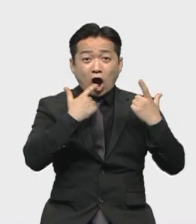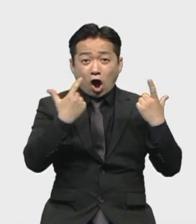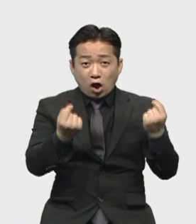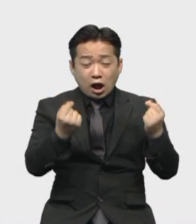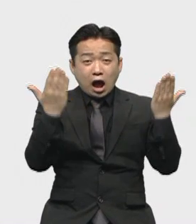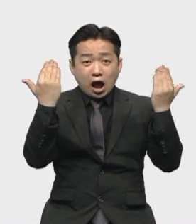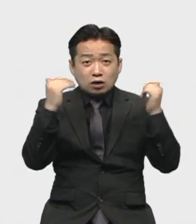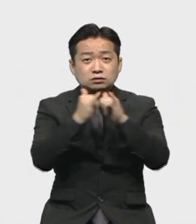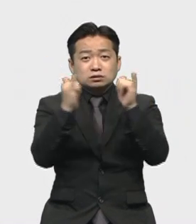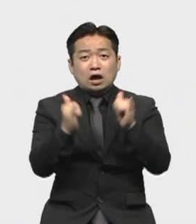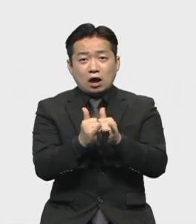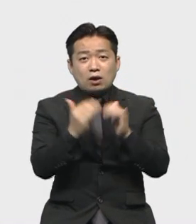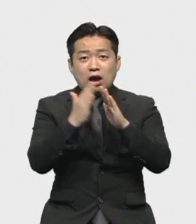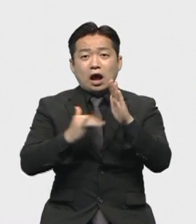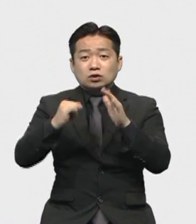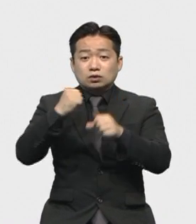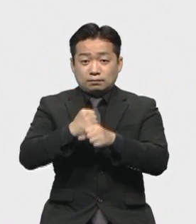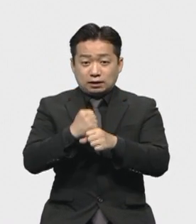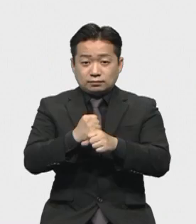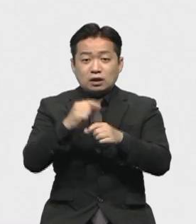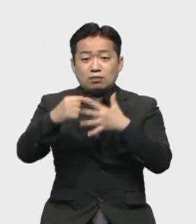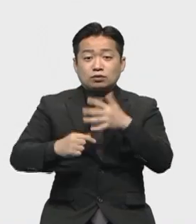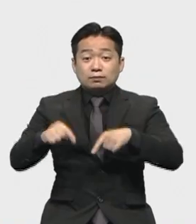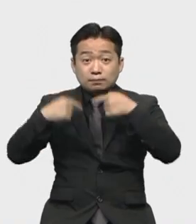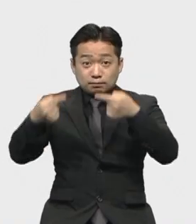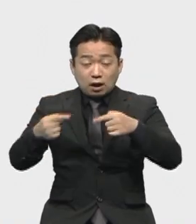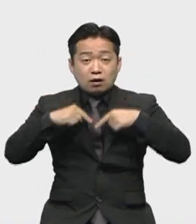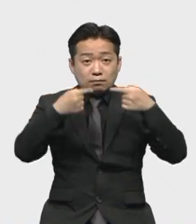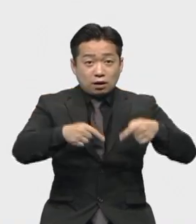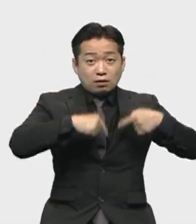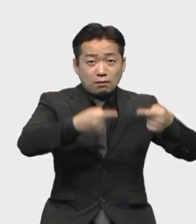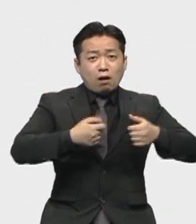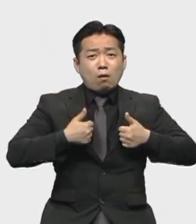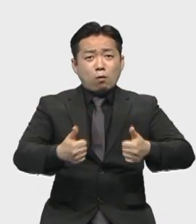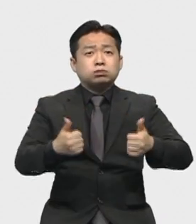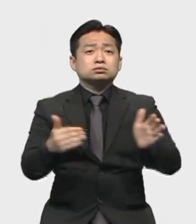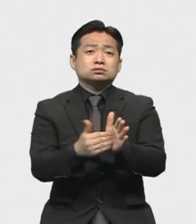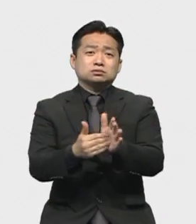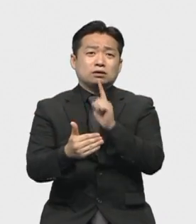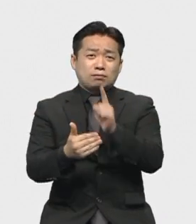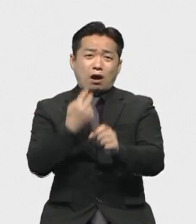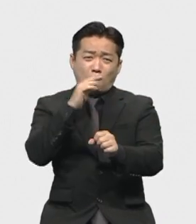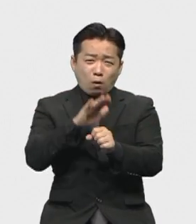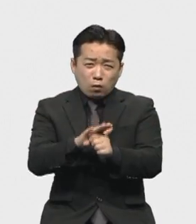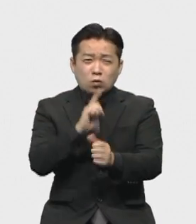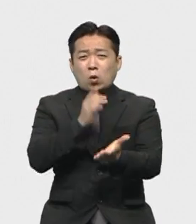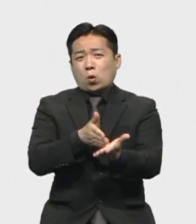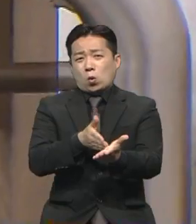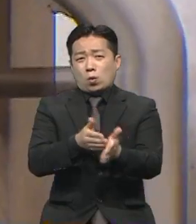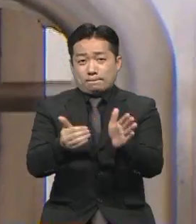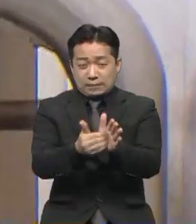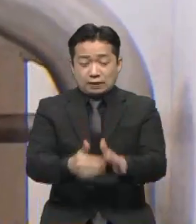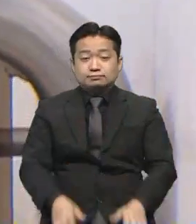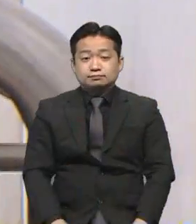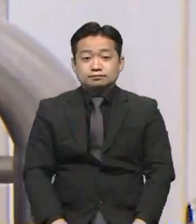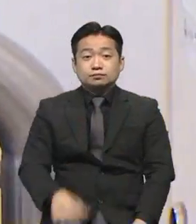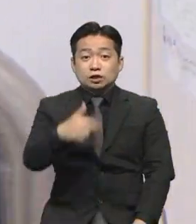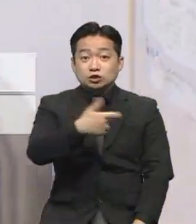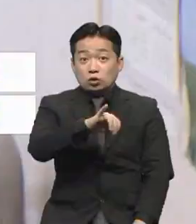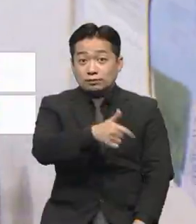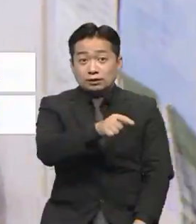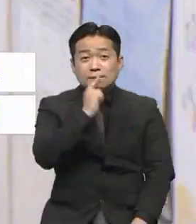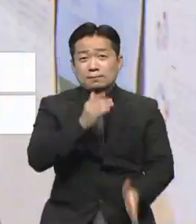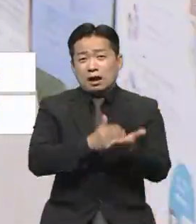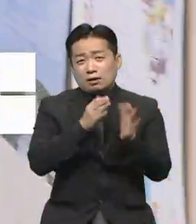사회, 가족이 마련한 프로그램에 참석해 나름대로 열심히 활동했을 뿐이라고 억울함을 호소했습니다. 조민 씨가